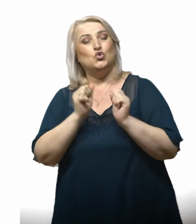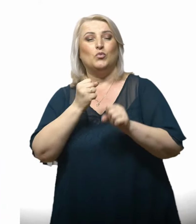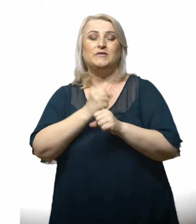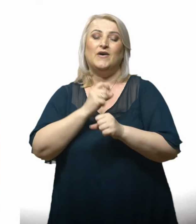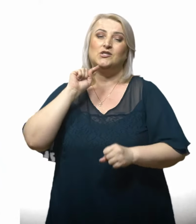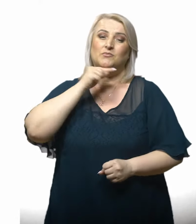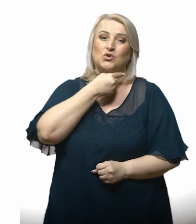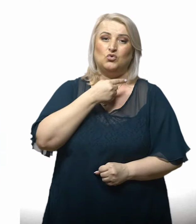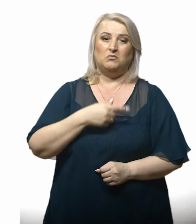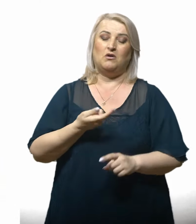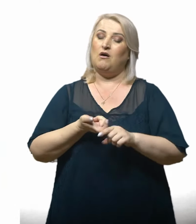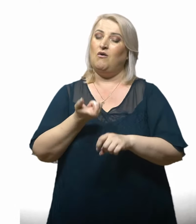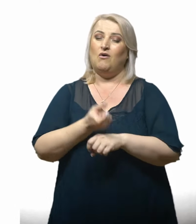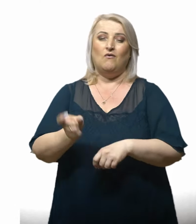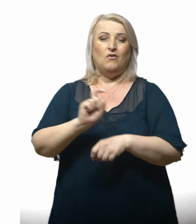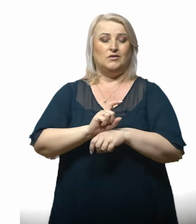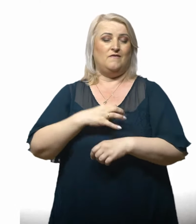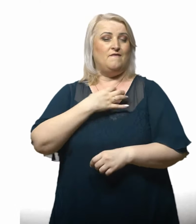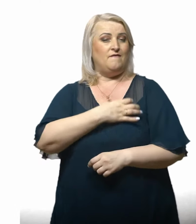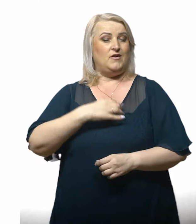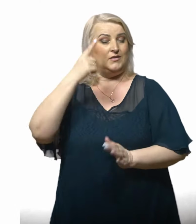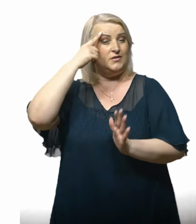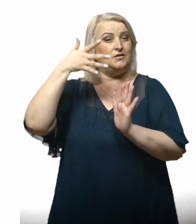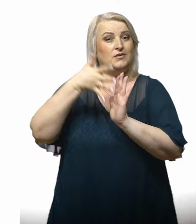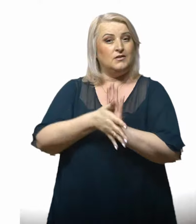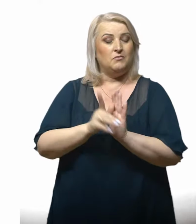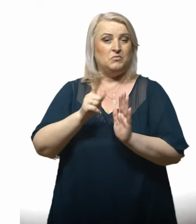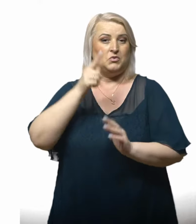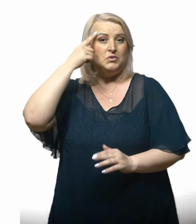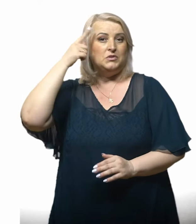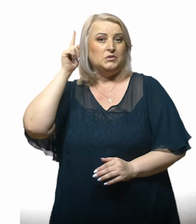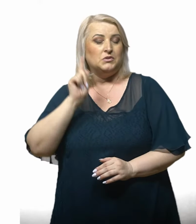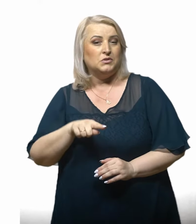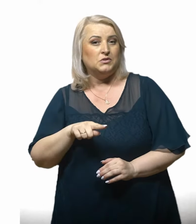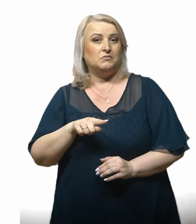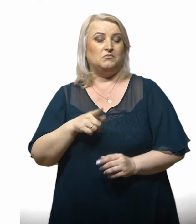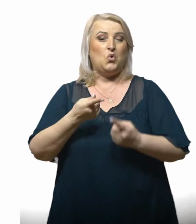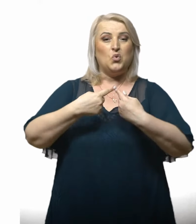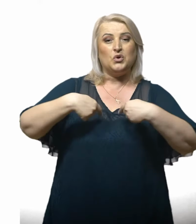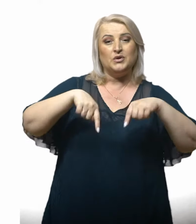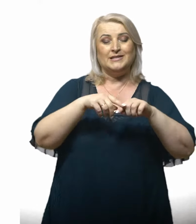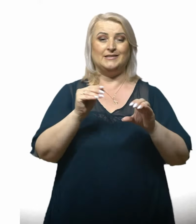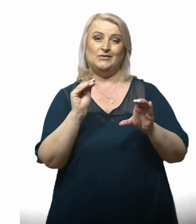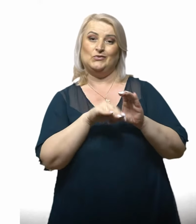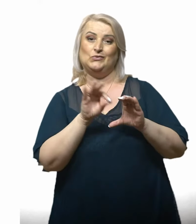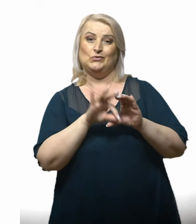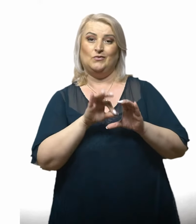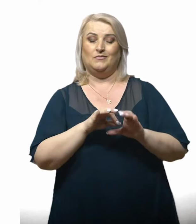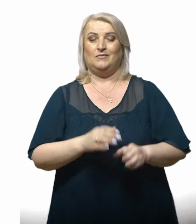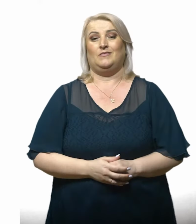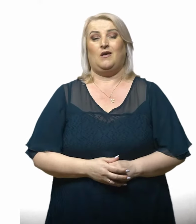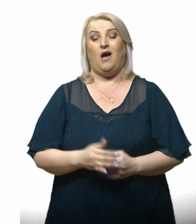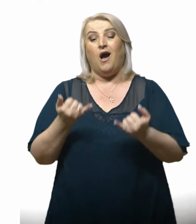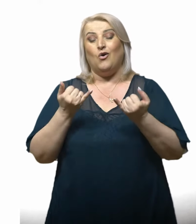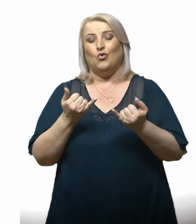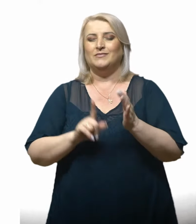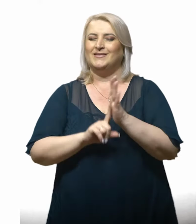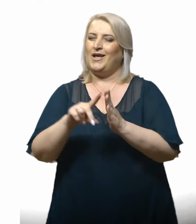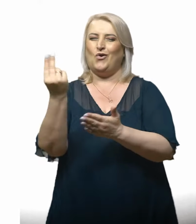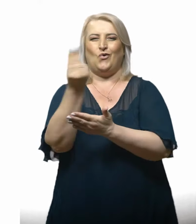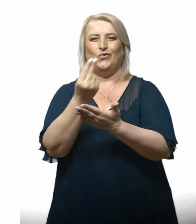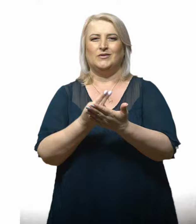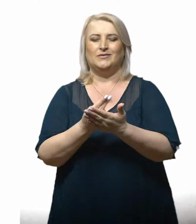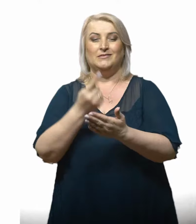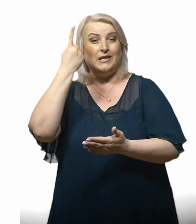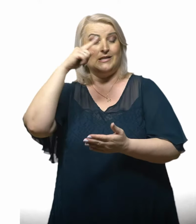economii. Este esențial să înțeleg asta pentru a ști cum îmi organizez pușculița. Iar acum mă apuc de pictat.